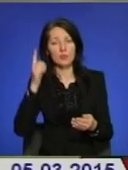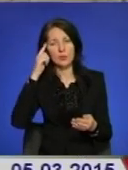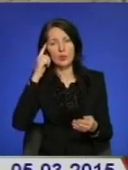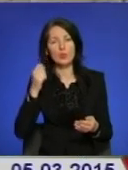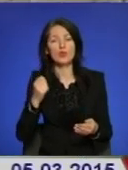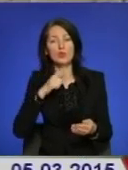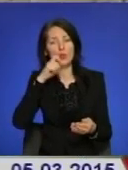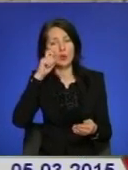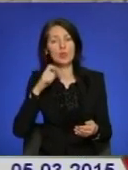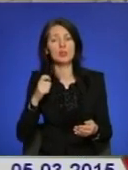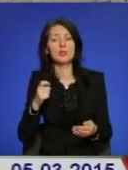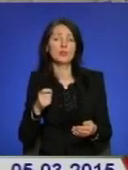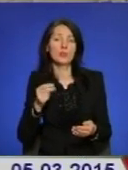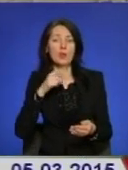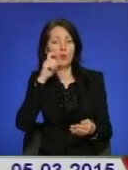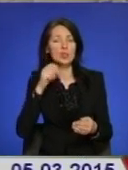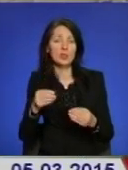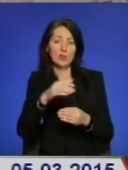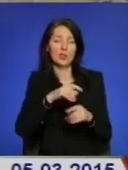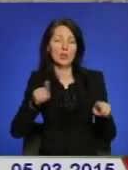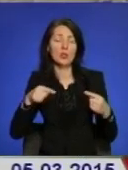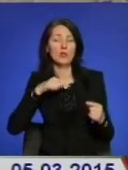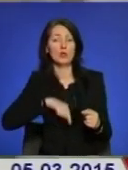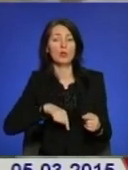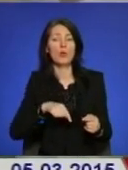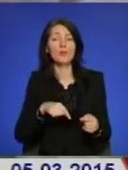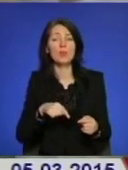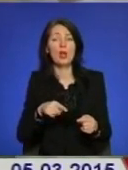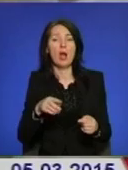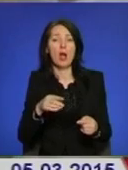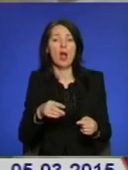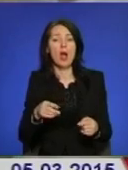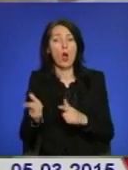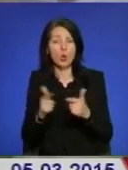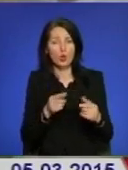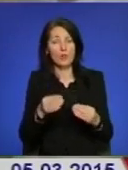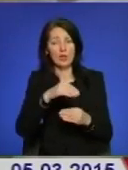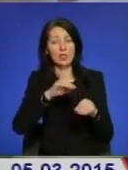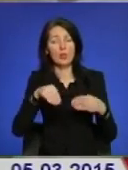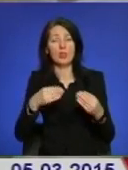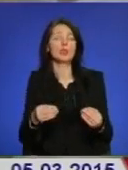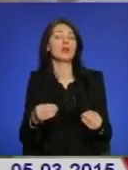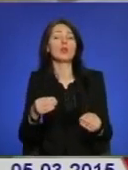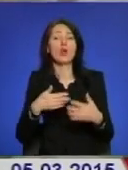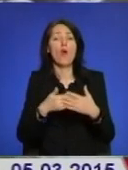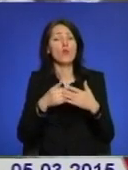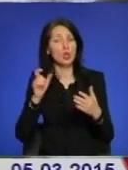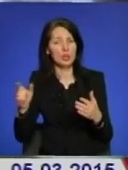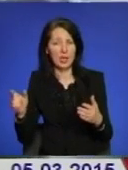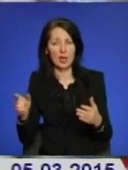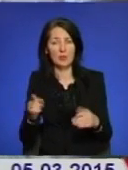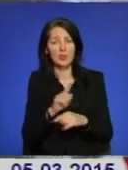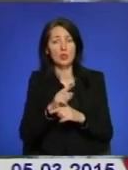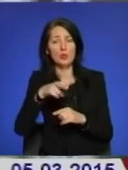дух. Готові вареники передадуть волонтерам Тернопільського логістичного центру, які відвезуть смаколики хлопцям на